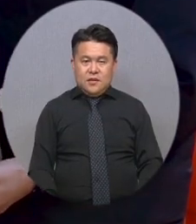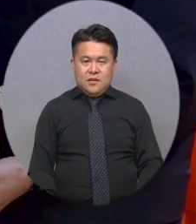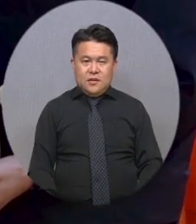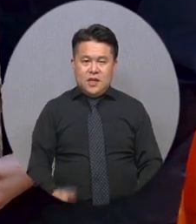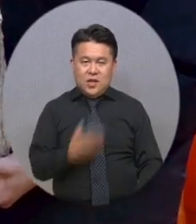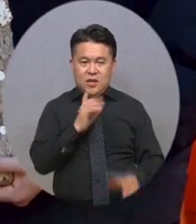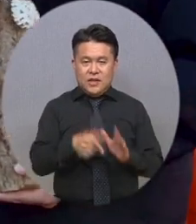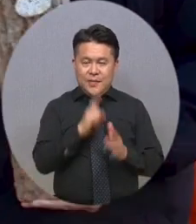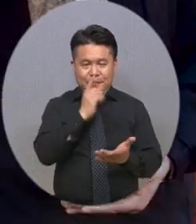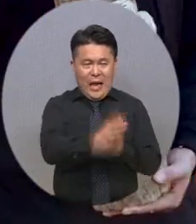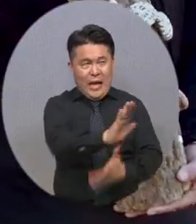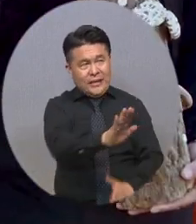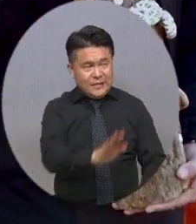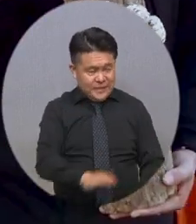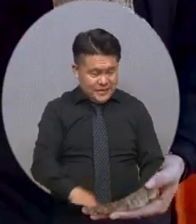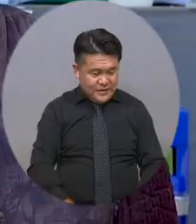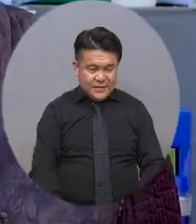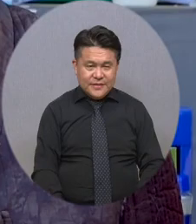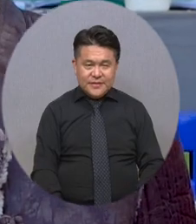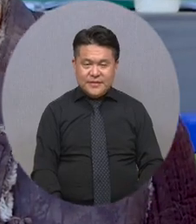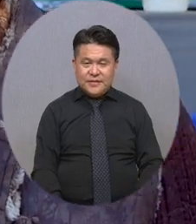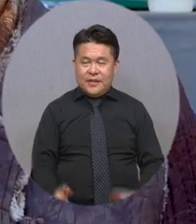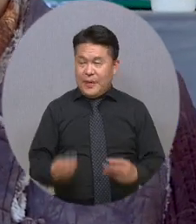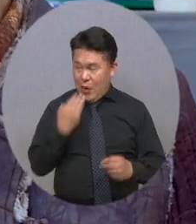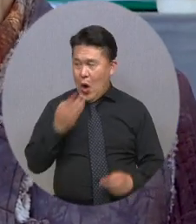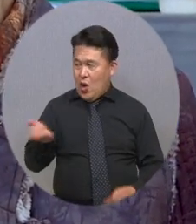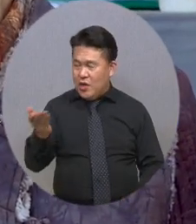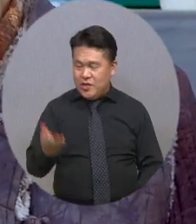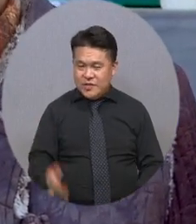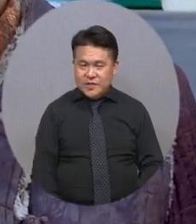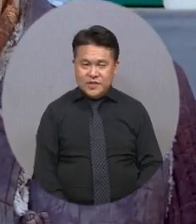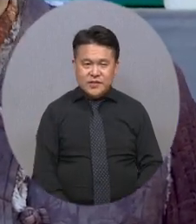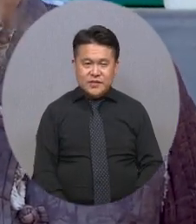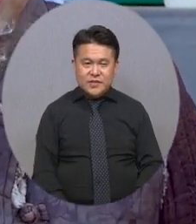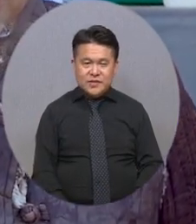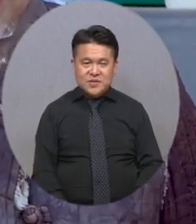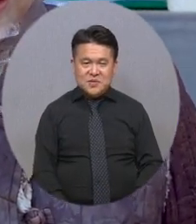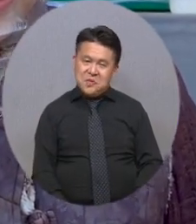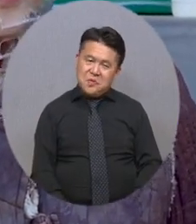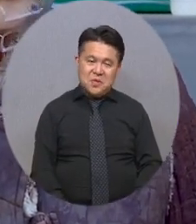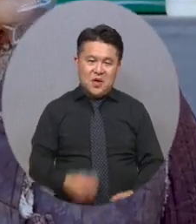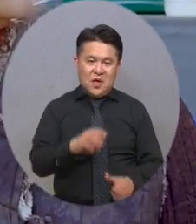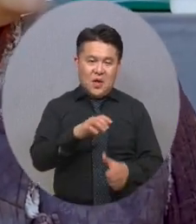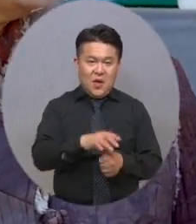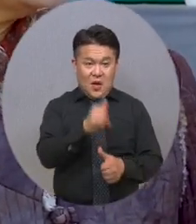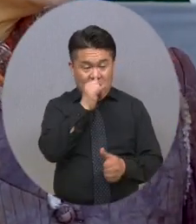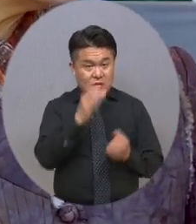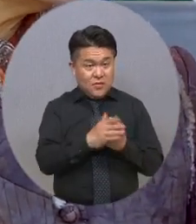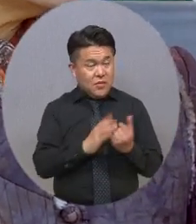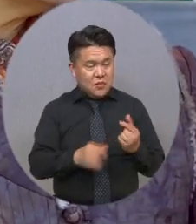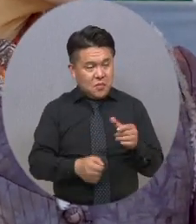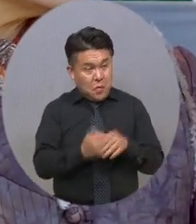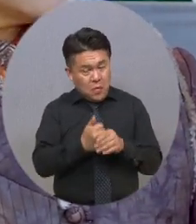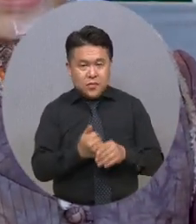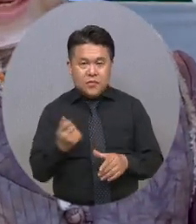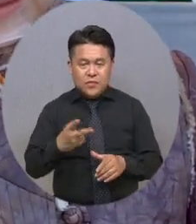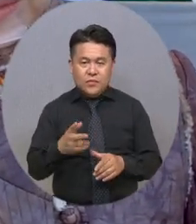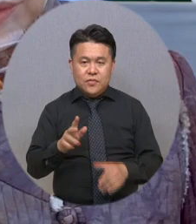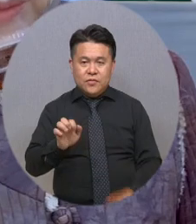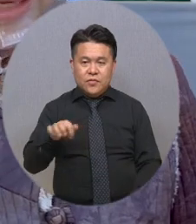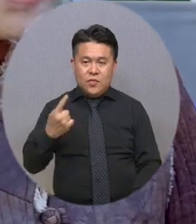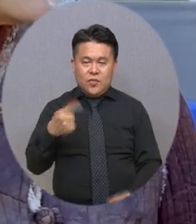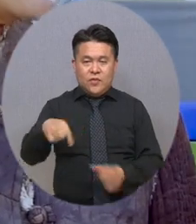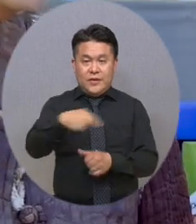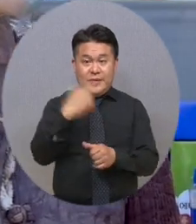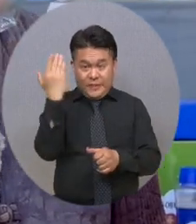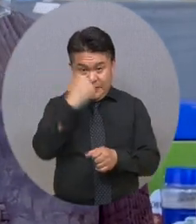좀 별로. 아, 너무 많이 잡수세요. 확실히 다르네요. 이게 버섯이 들어가서 그런가 봐. 얇고. 그래요. 그리고 표고가